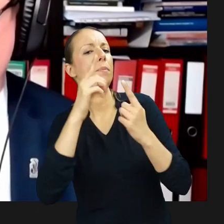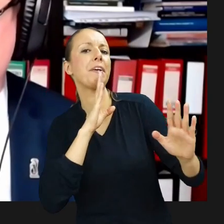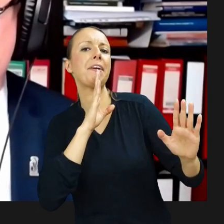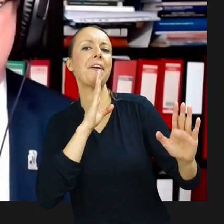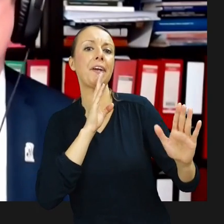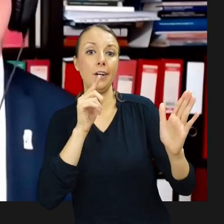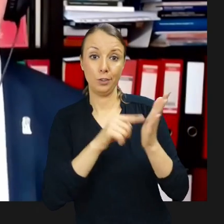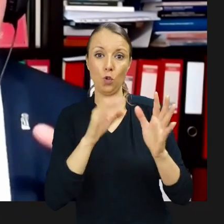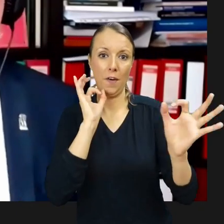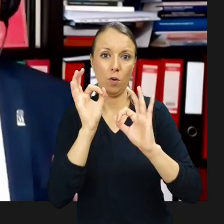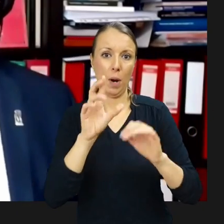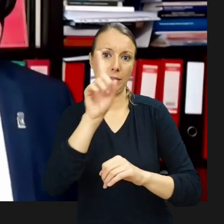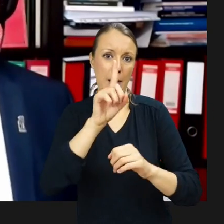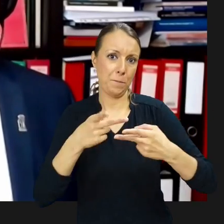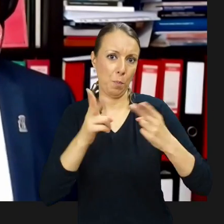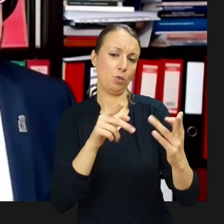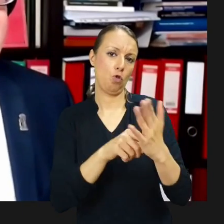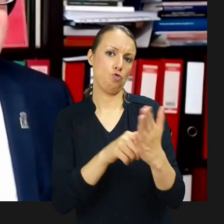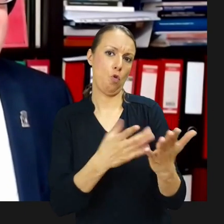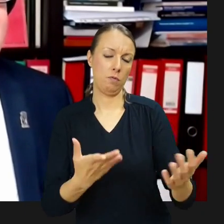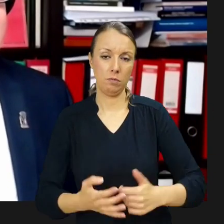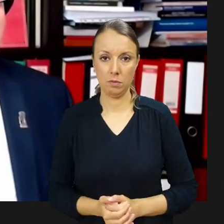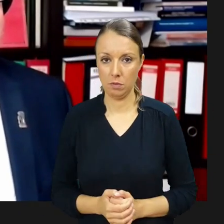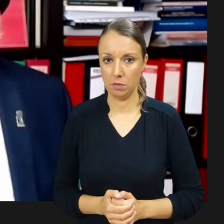do czynienia. Jeżeli w ogóle są sprawy,